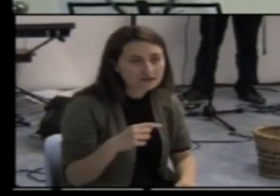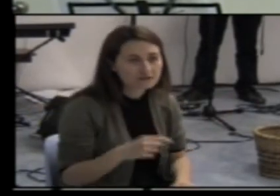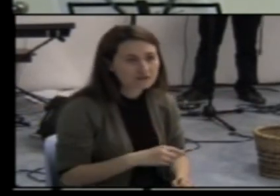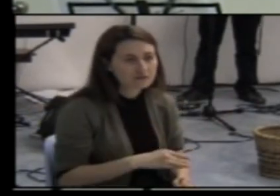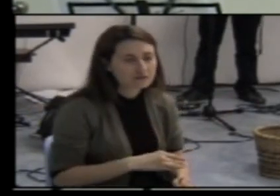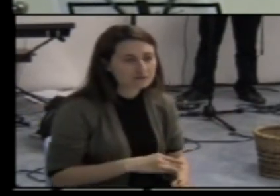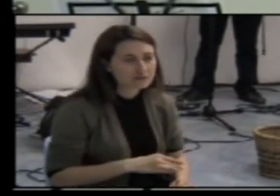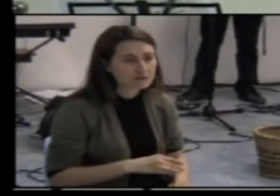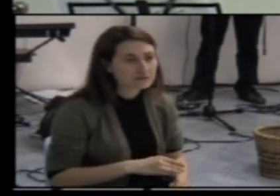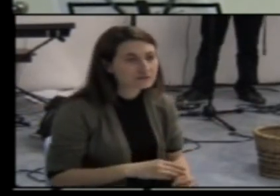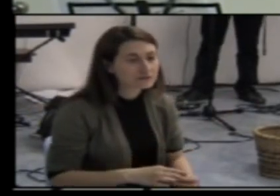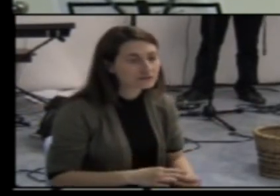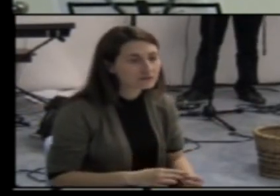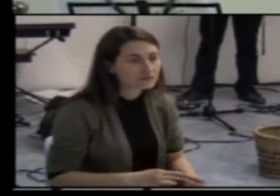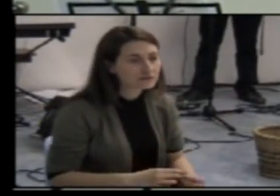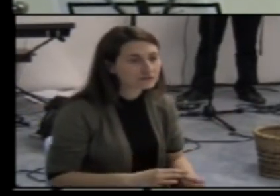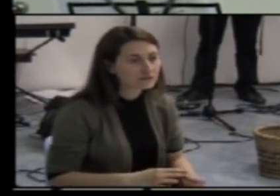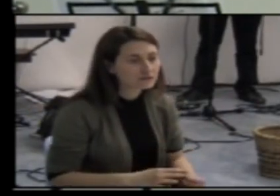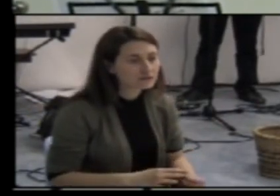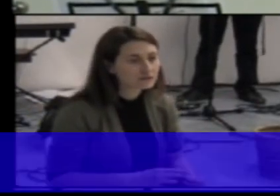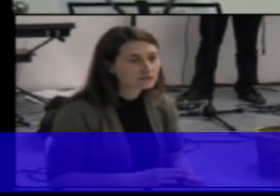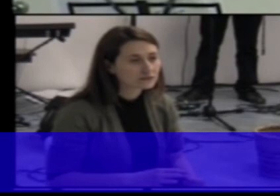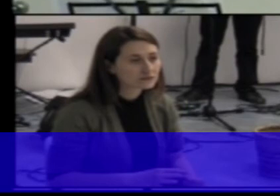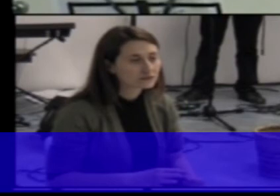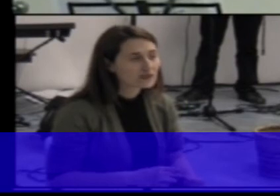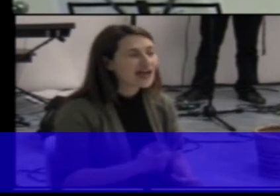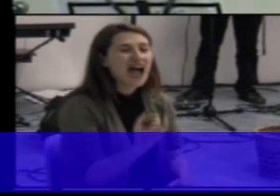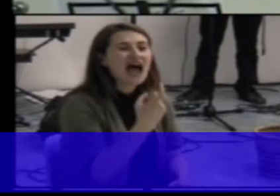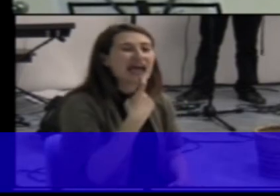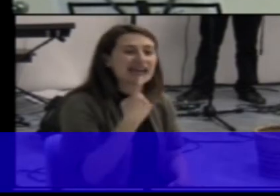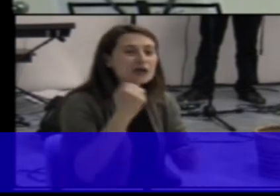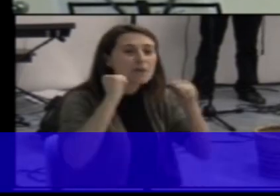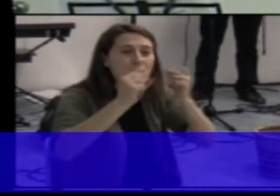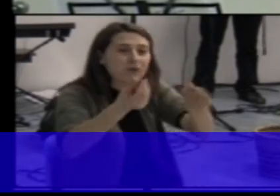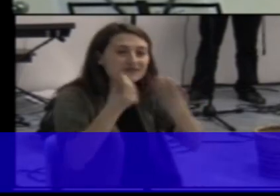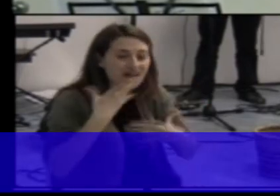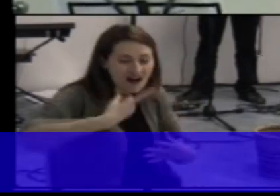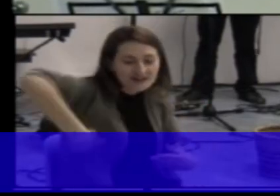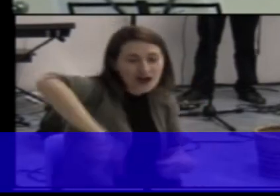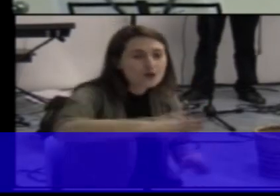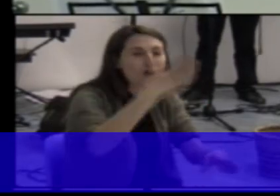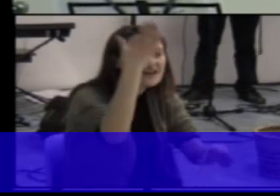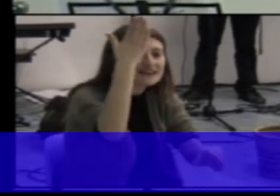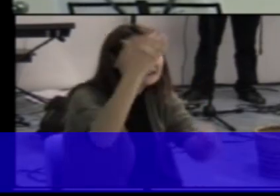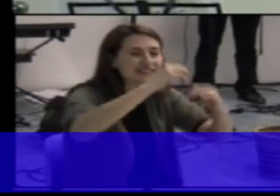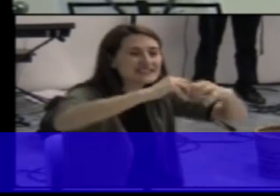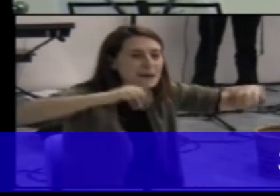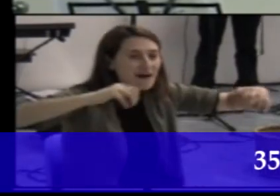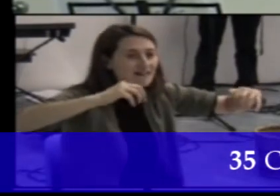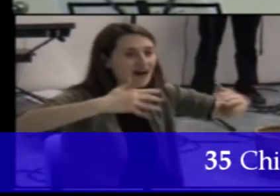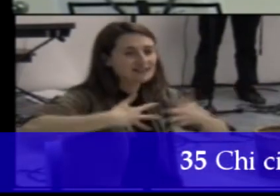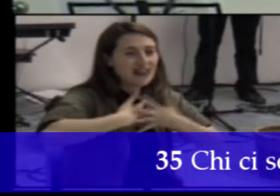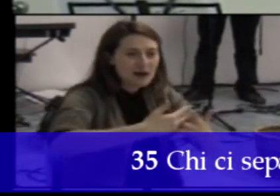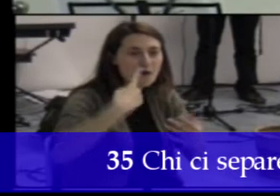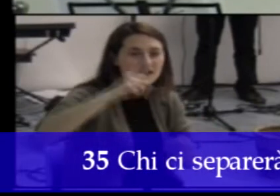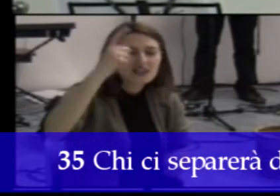meravigliosa? E poi continua: chi ci separerà dall'amore di Cristo? Sarà l'afflizione, o la